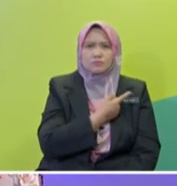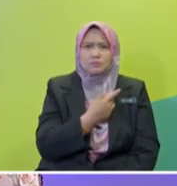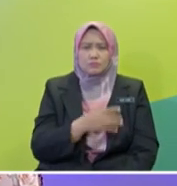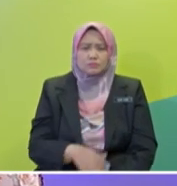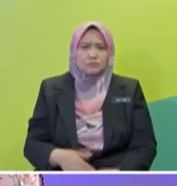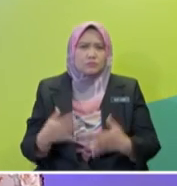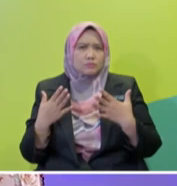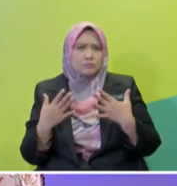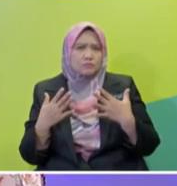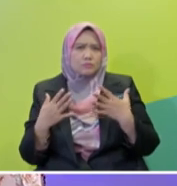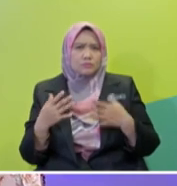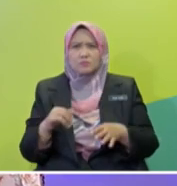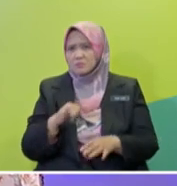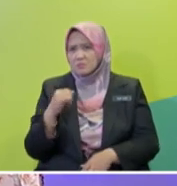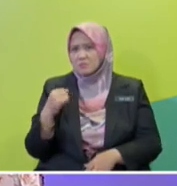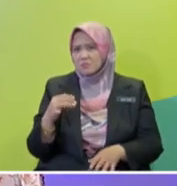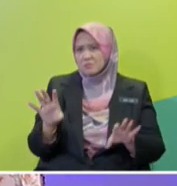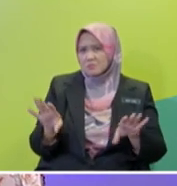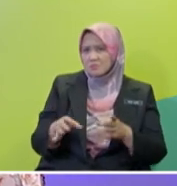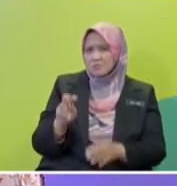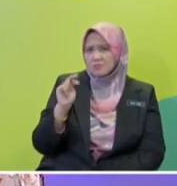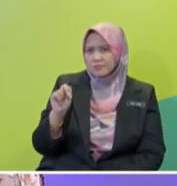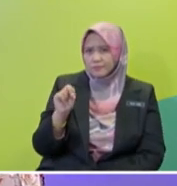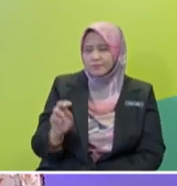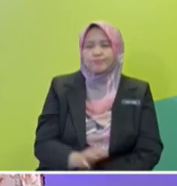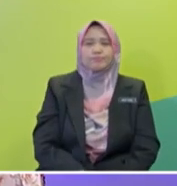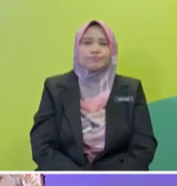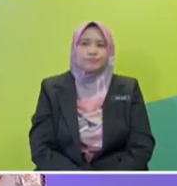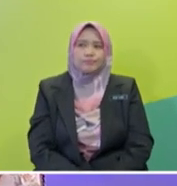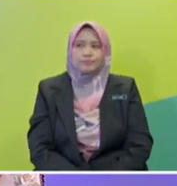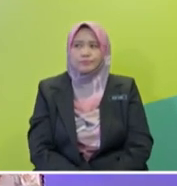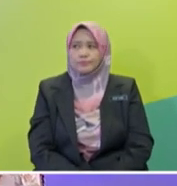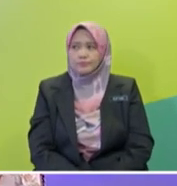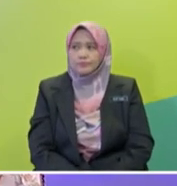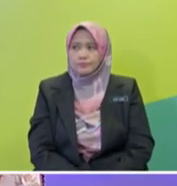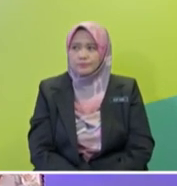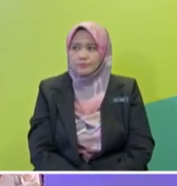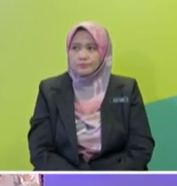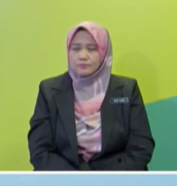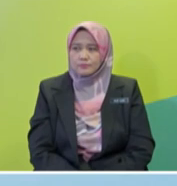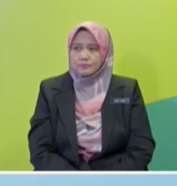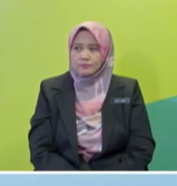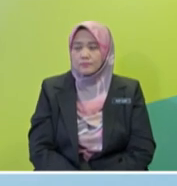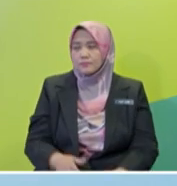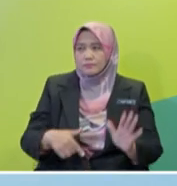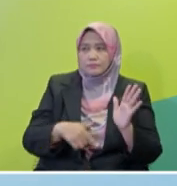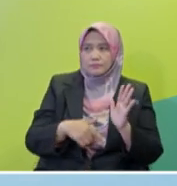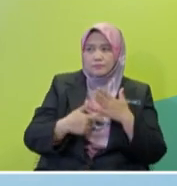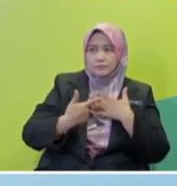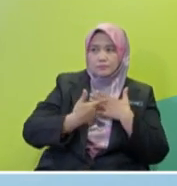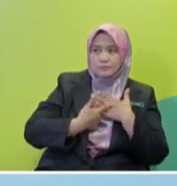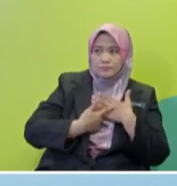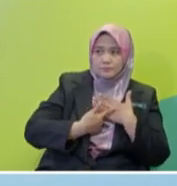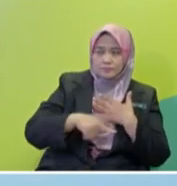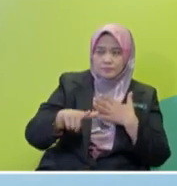ejaan ataupun salah tante-tante yang keduanya selepas kita meletakan